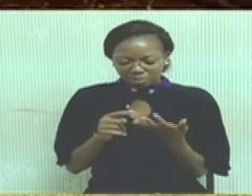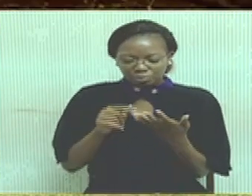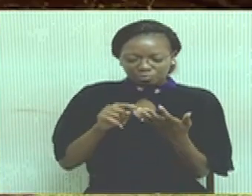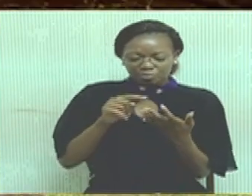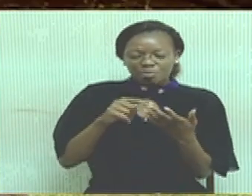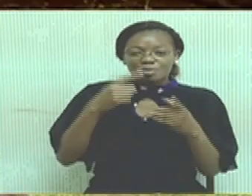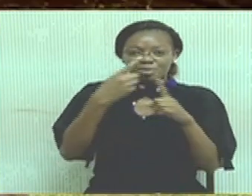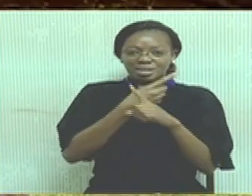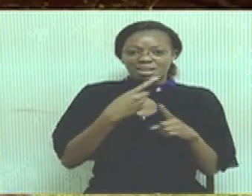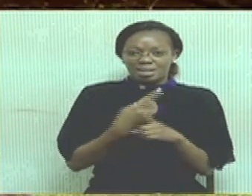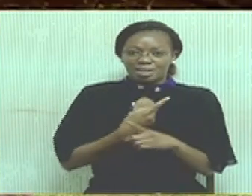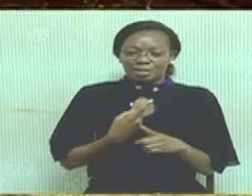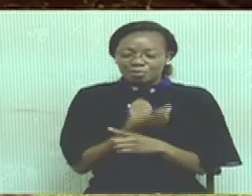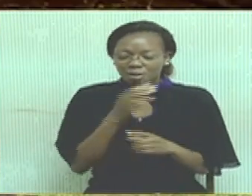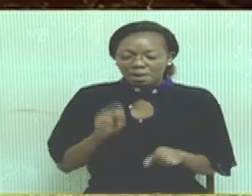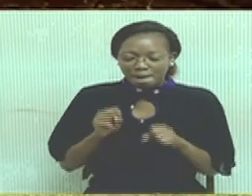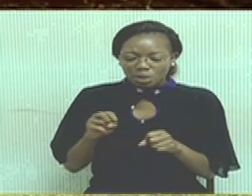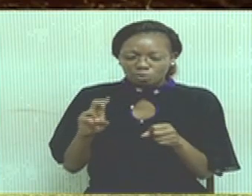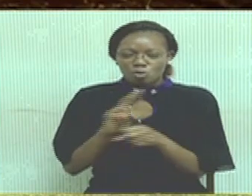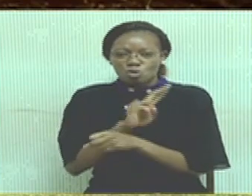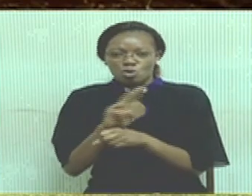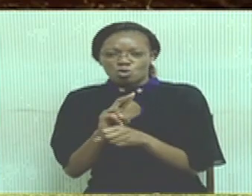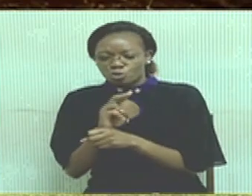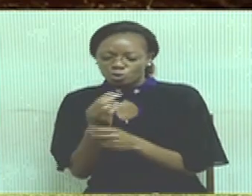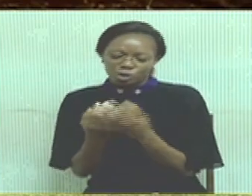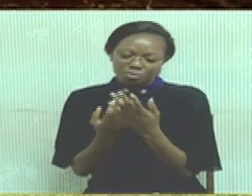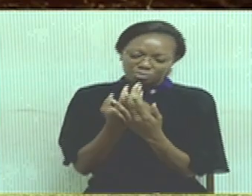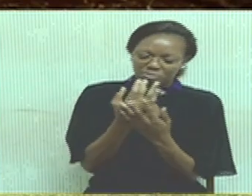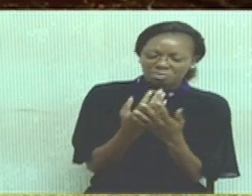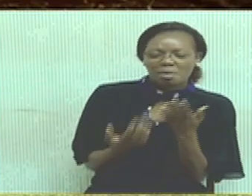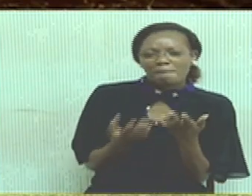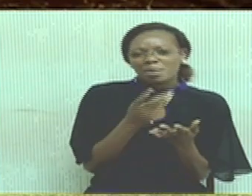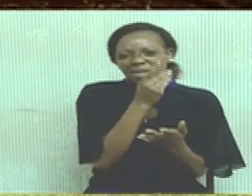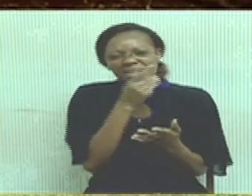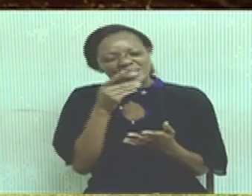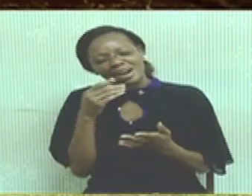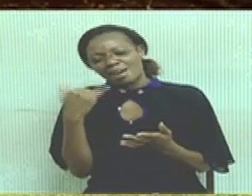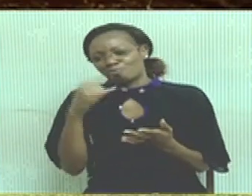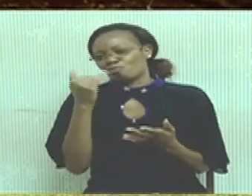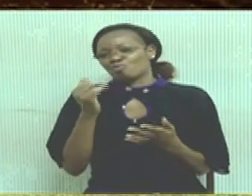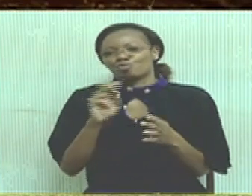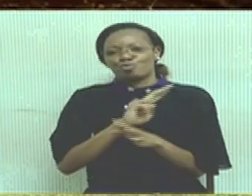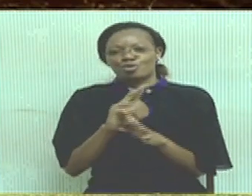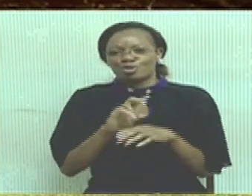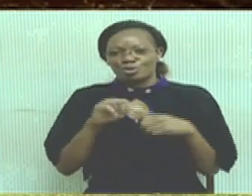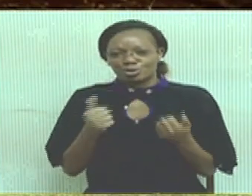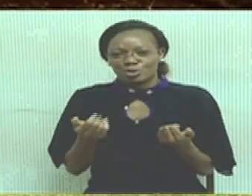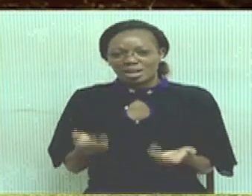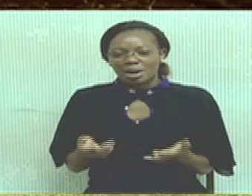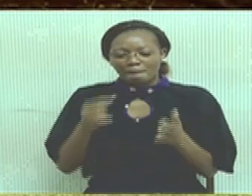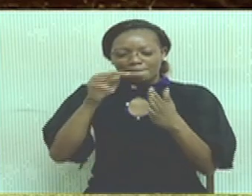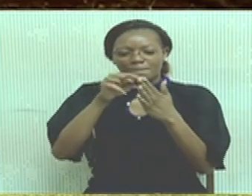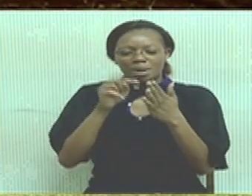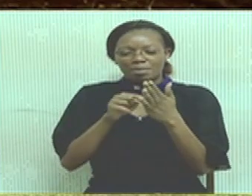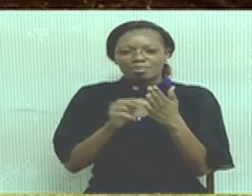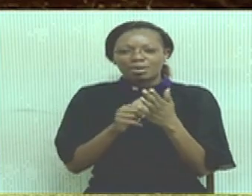hukatia ng'ombe wao nyasi kwa kutumia panga, na hivyo huwa vigumu kukata vipande vidogo vidogo. Lakini kwa kutumia mashine ile, nyasi na